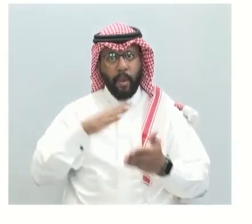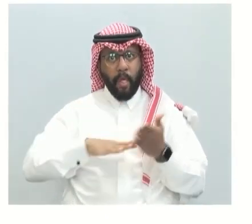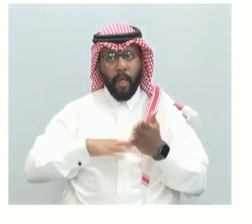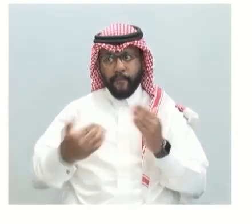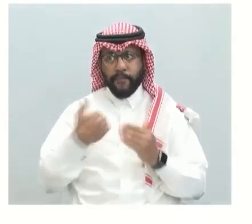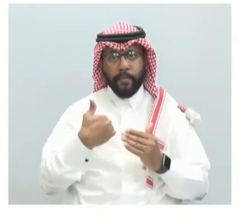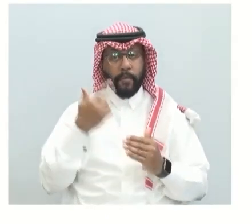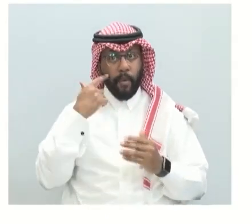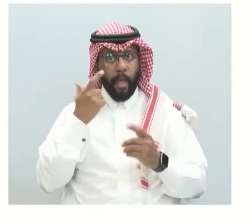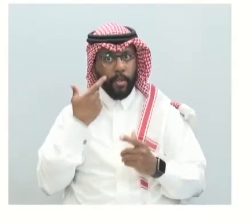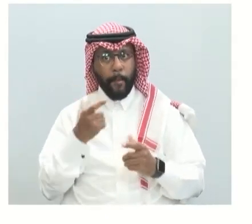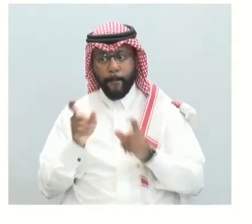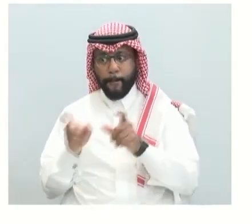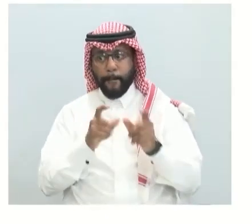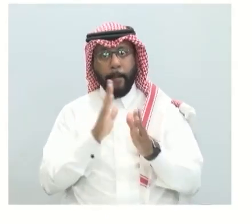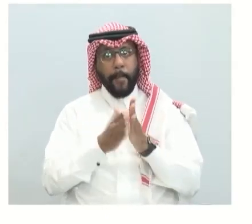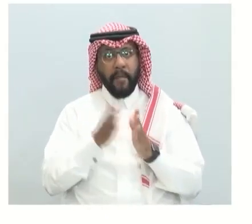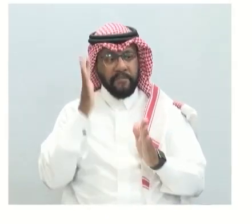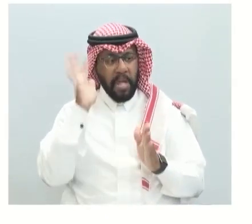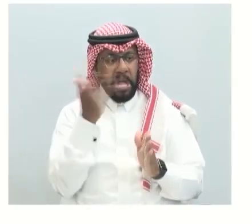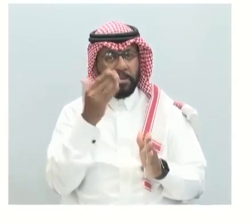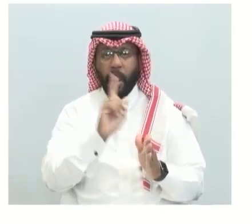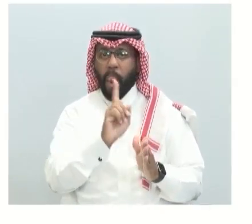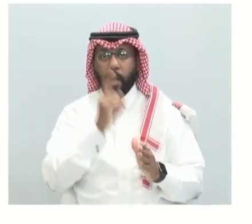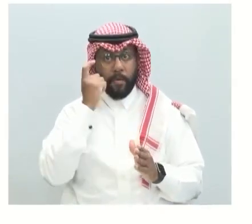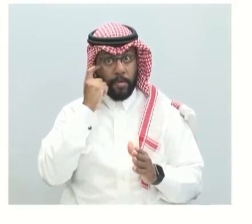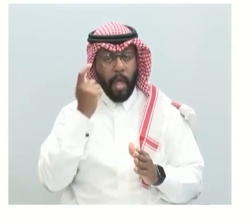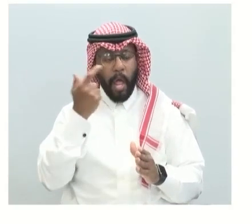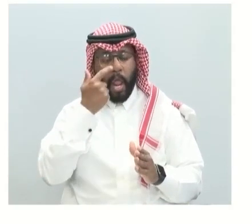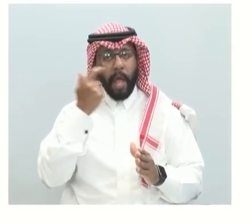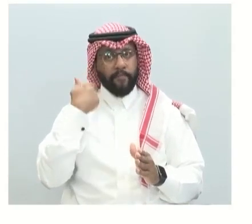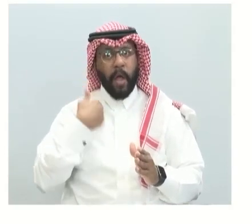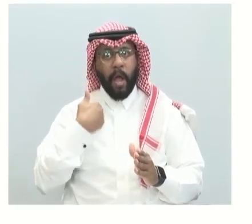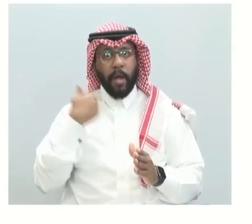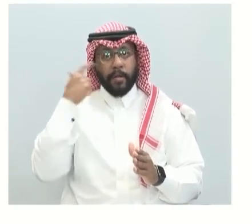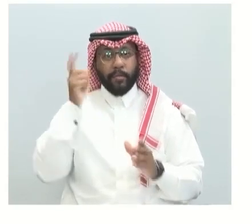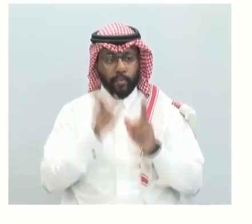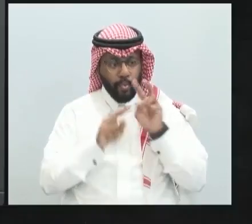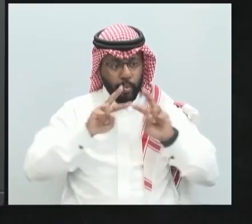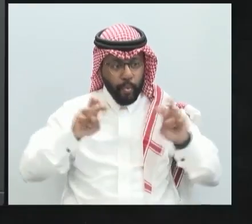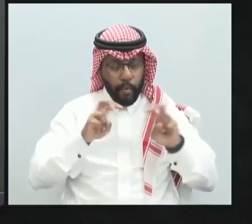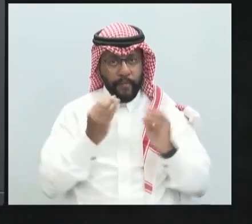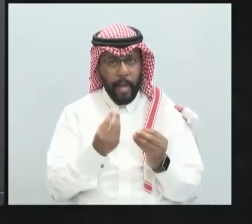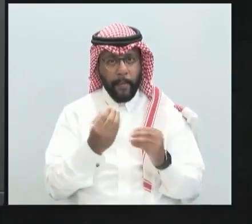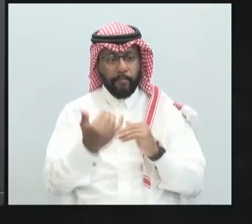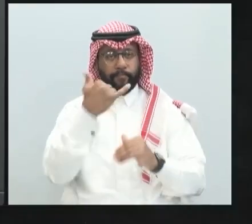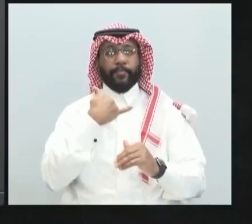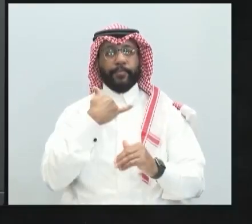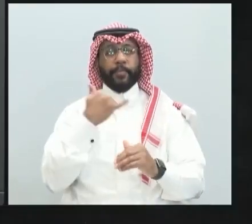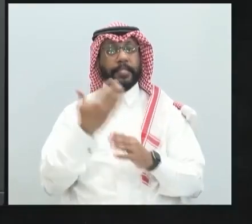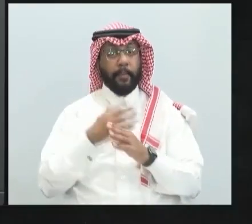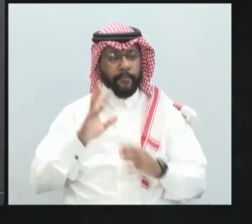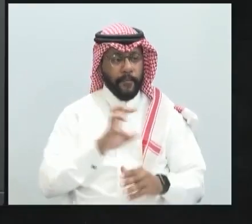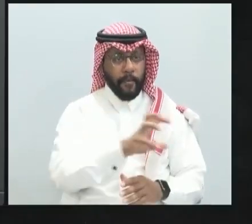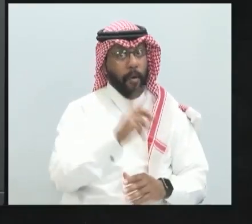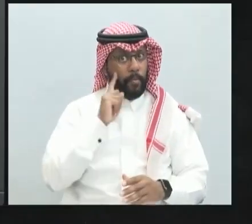فدائما اكون حذره مع الملفات التي يتم مشاركتها واقوم بتفحص الملفات التي حصلت عليها